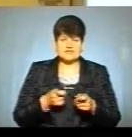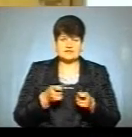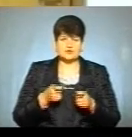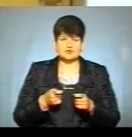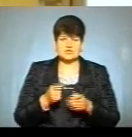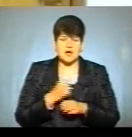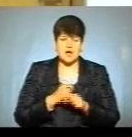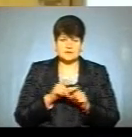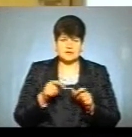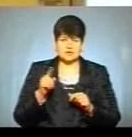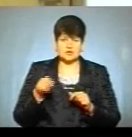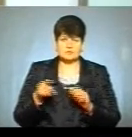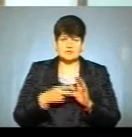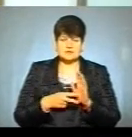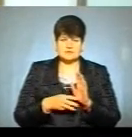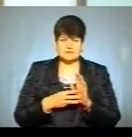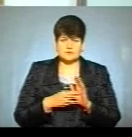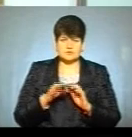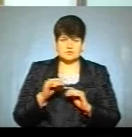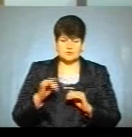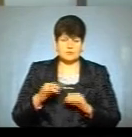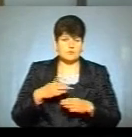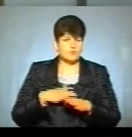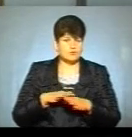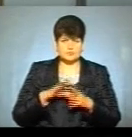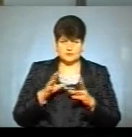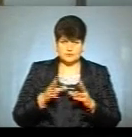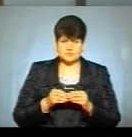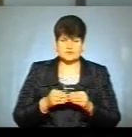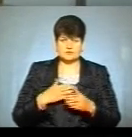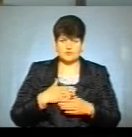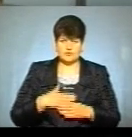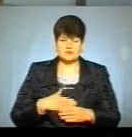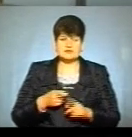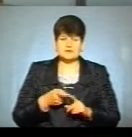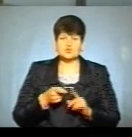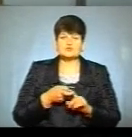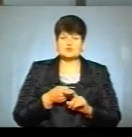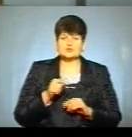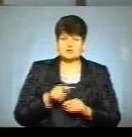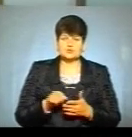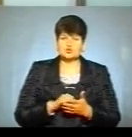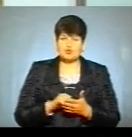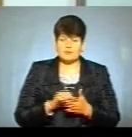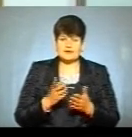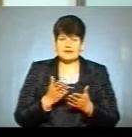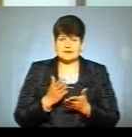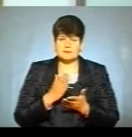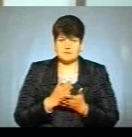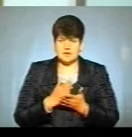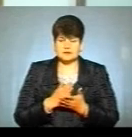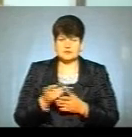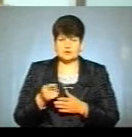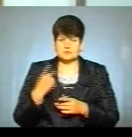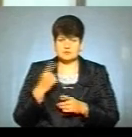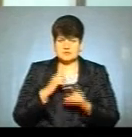номер 78 Ольга Жаруха. Ми задоволені в повному обсязі, в зв'язку з тим, що документи, які мала